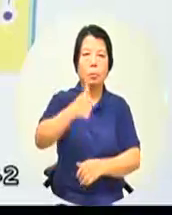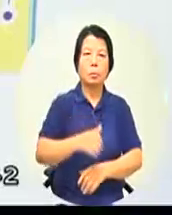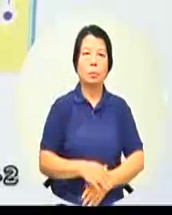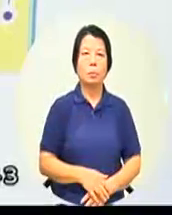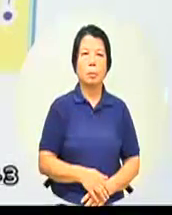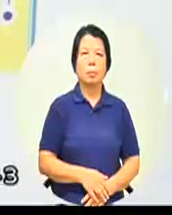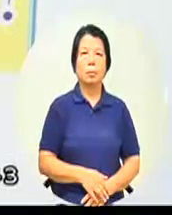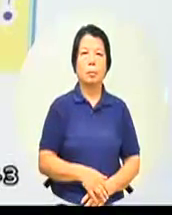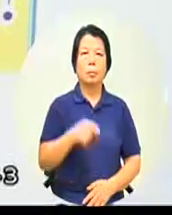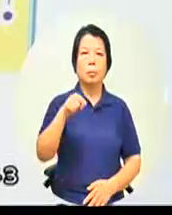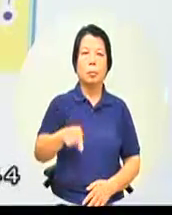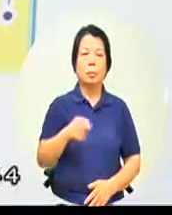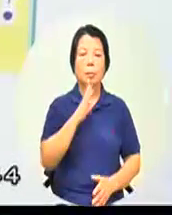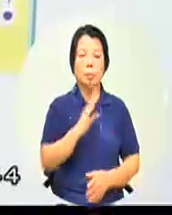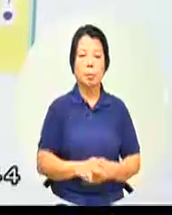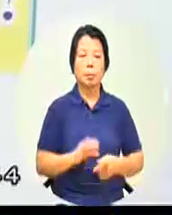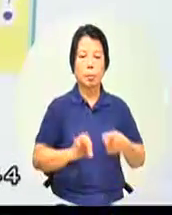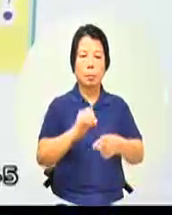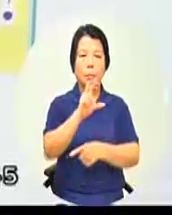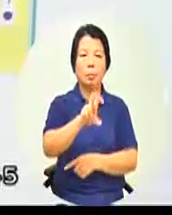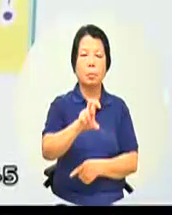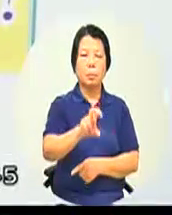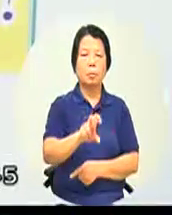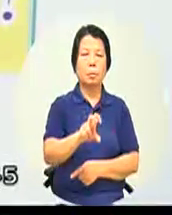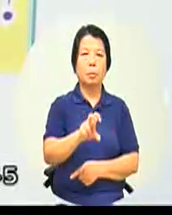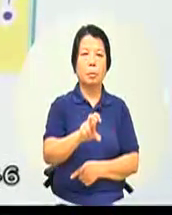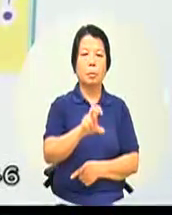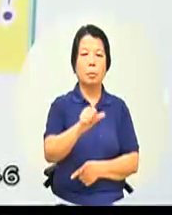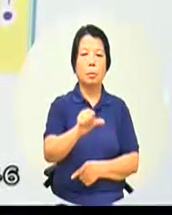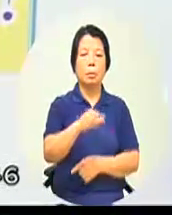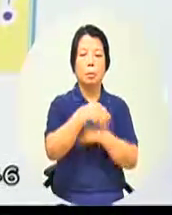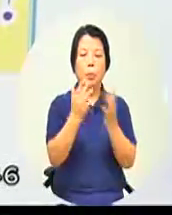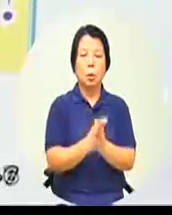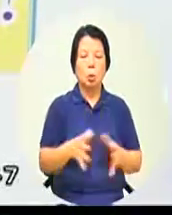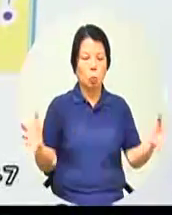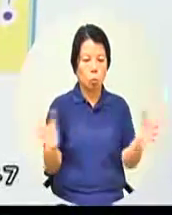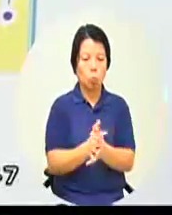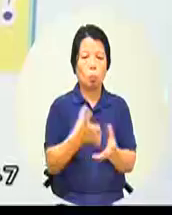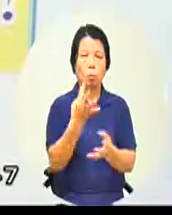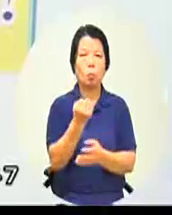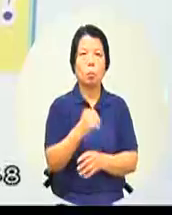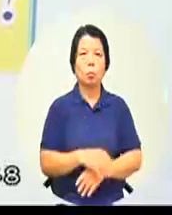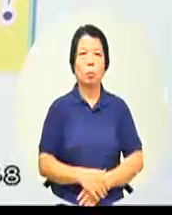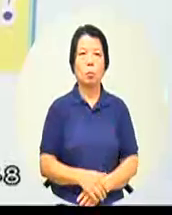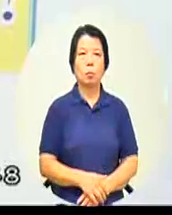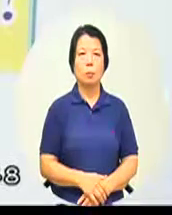教会打75%的学校总共偌济？你敢知？啊？